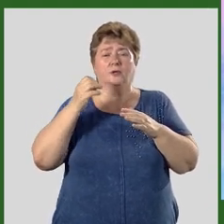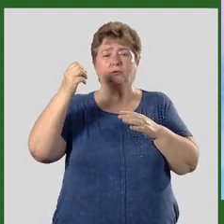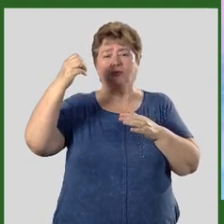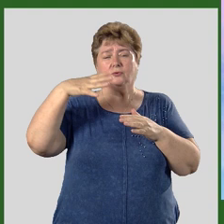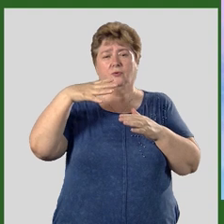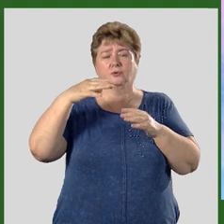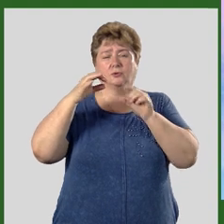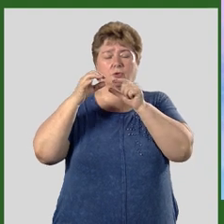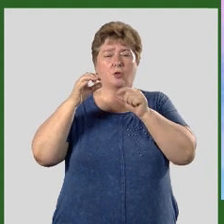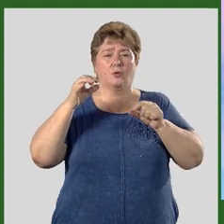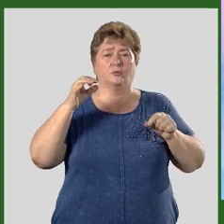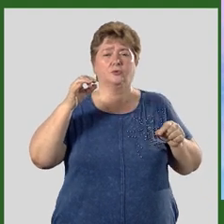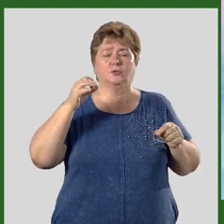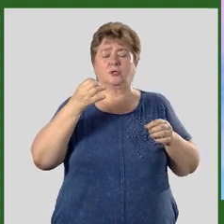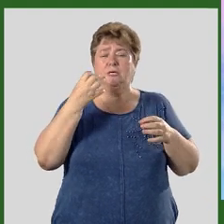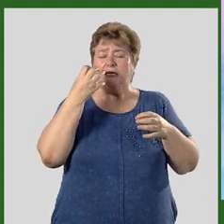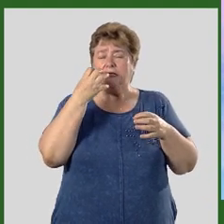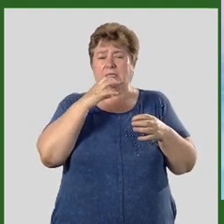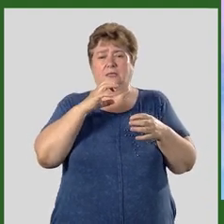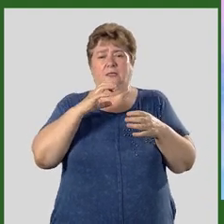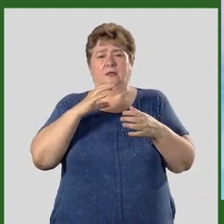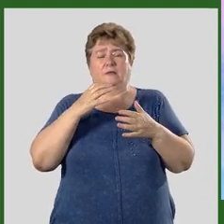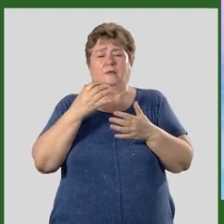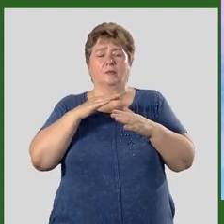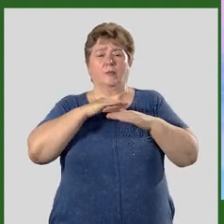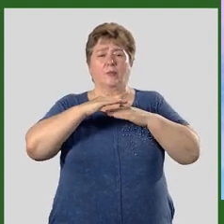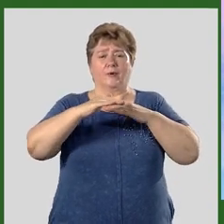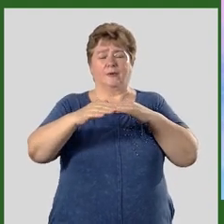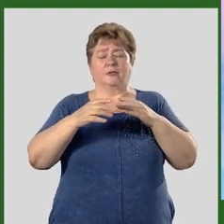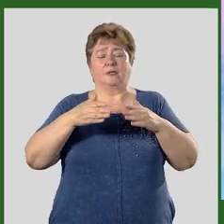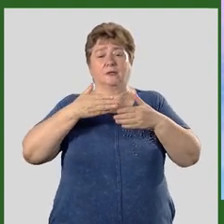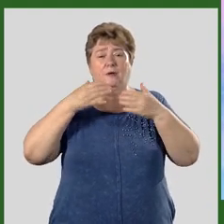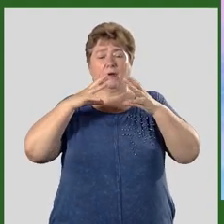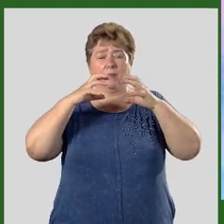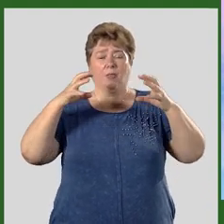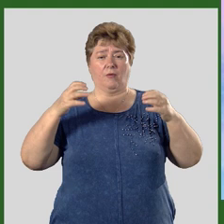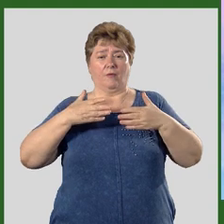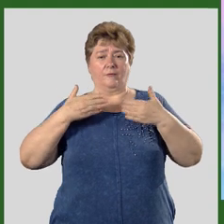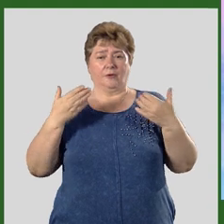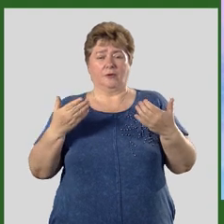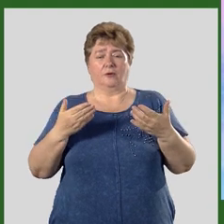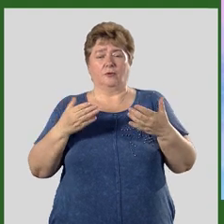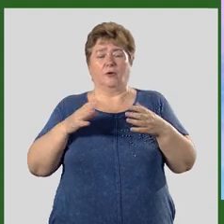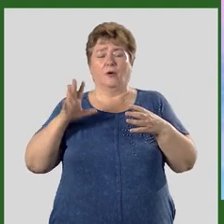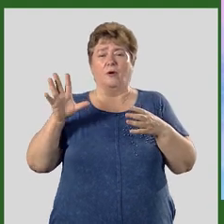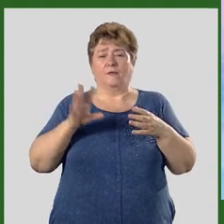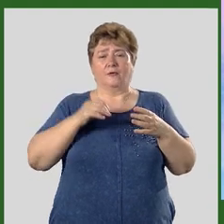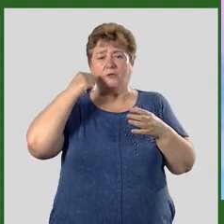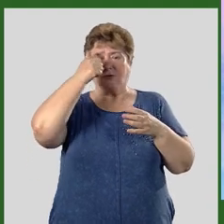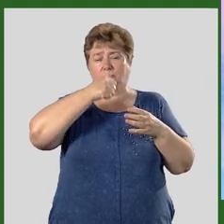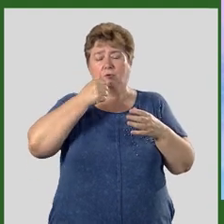лучи сильно нагревают поверхность. Из-за отсутствия облаков в течение всего